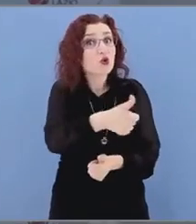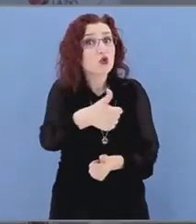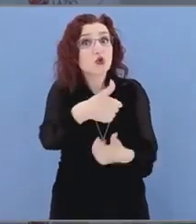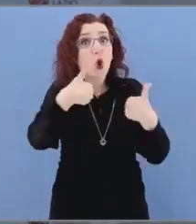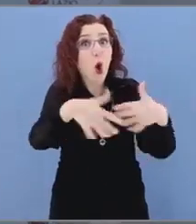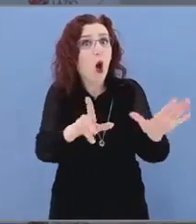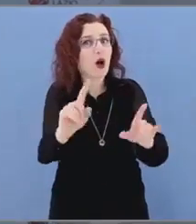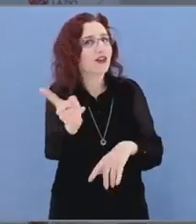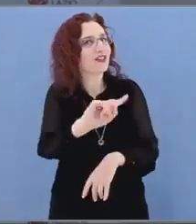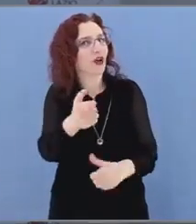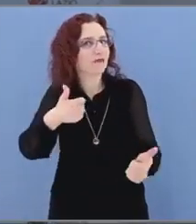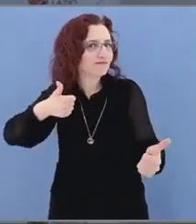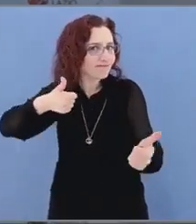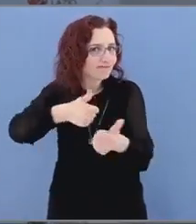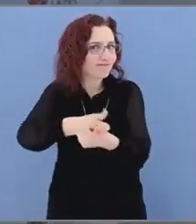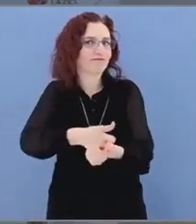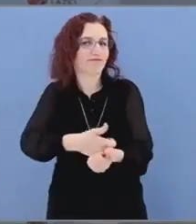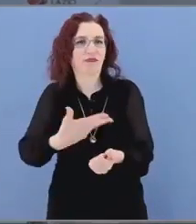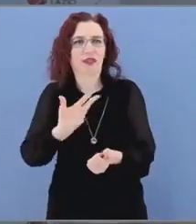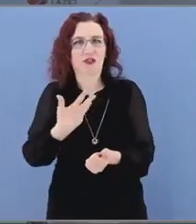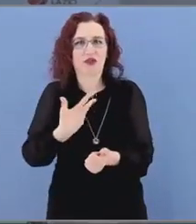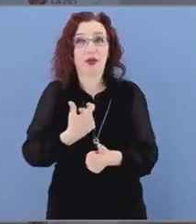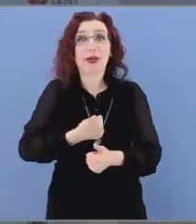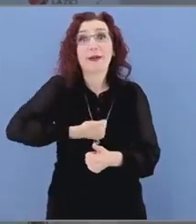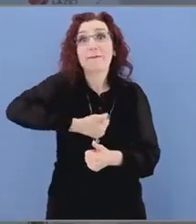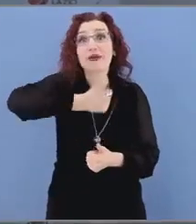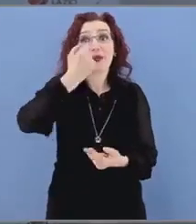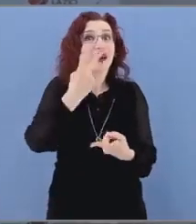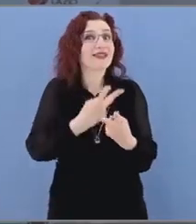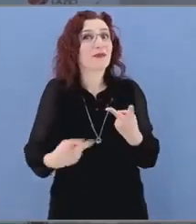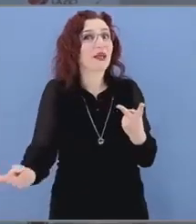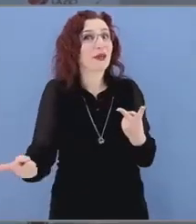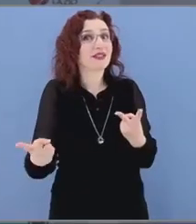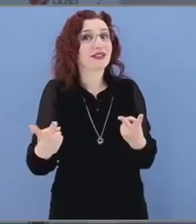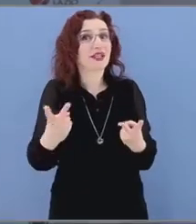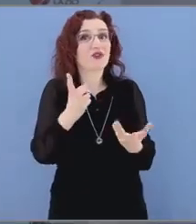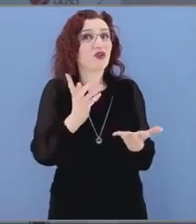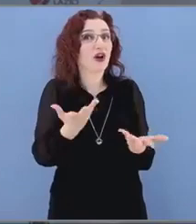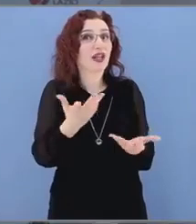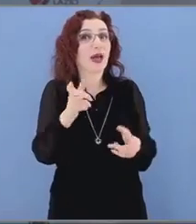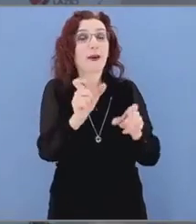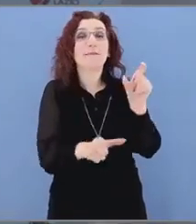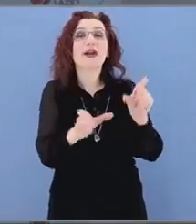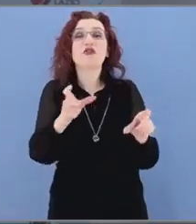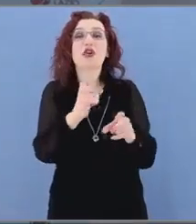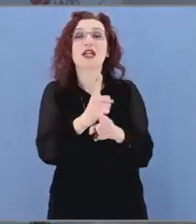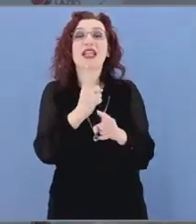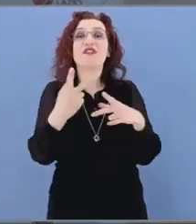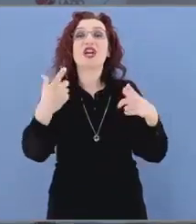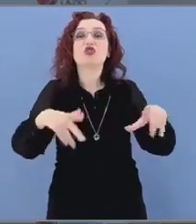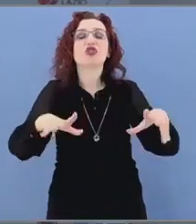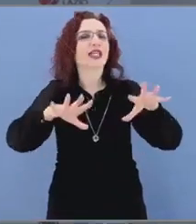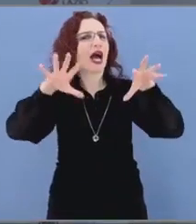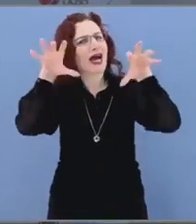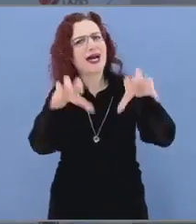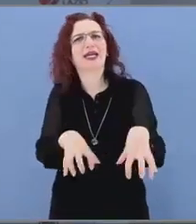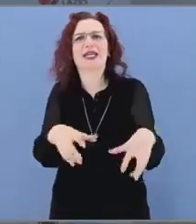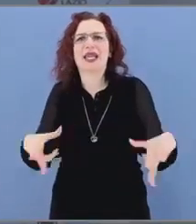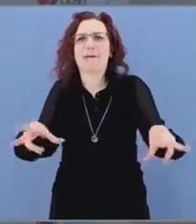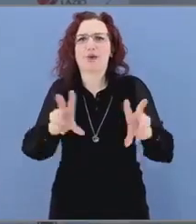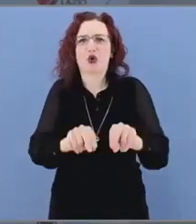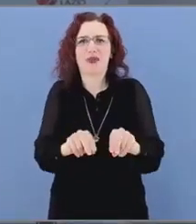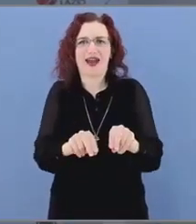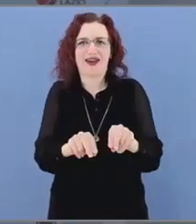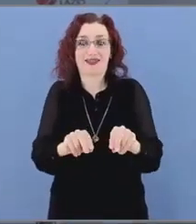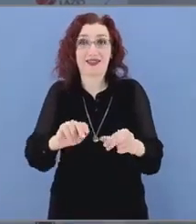è le persone devono riappropriarsi della città come è avvenuto qua. Secondo, sta diventando un modello per quello